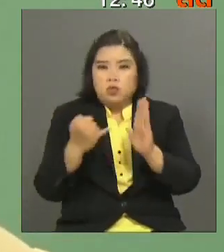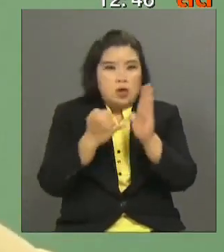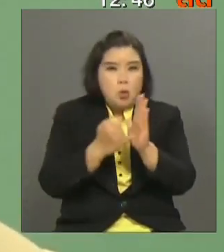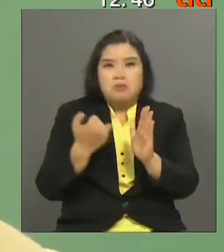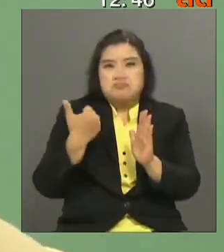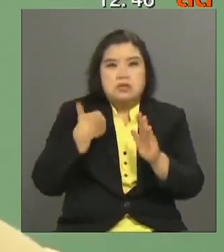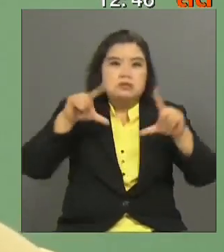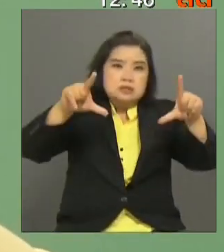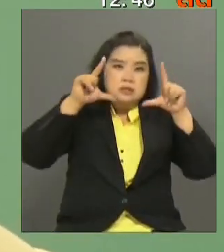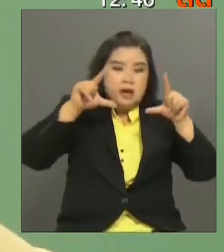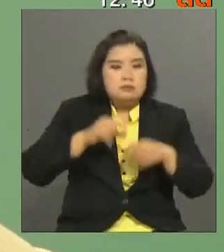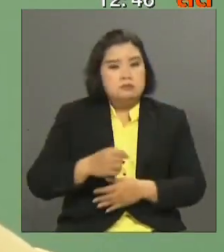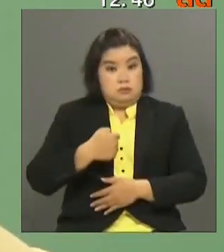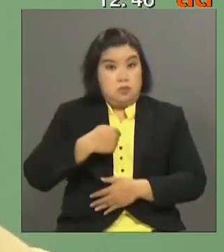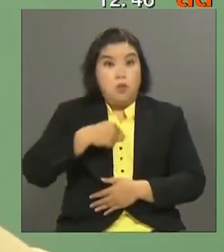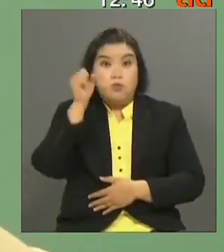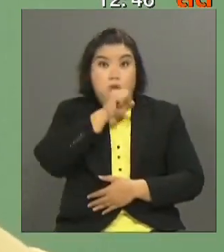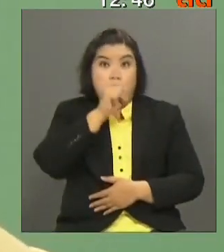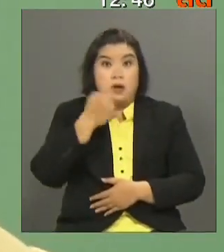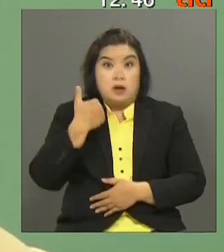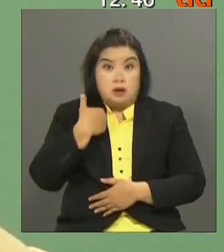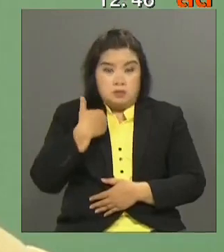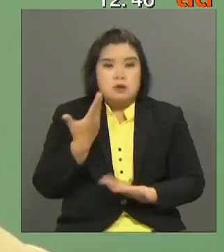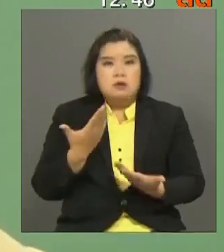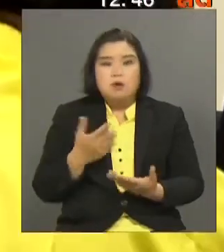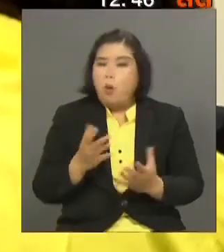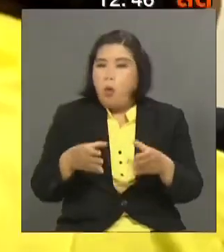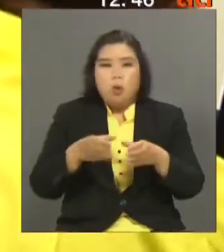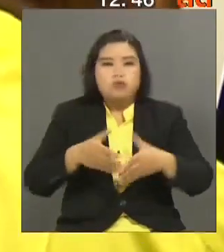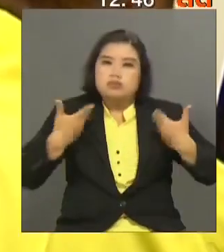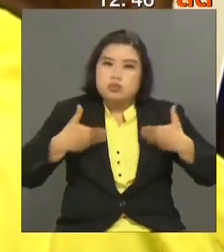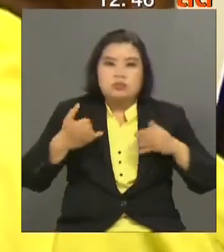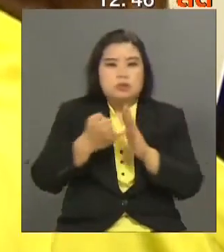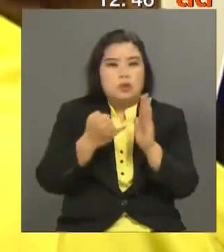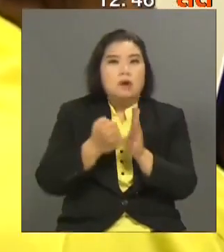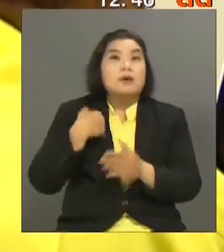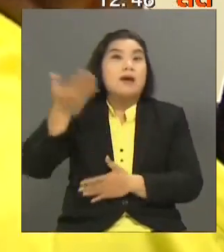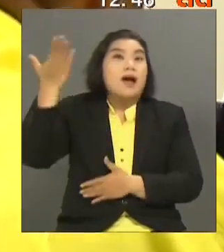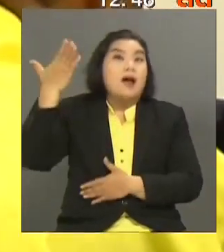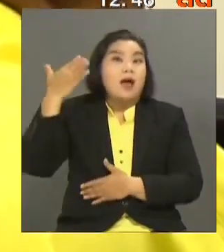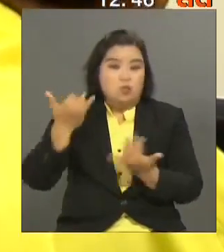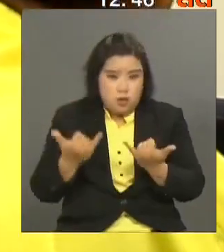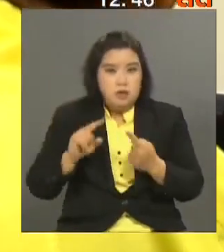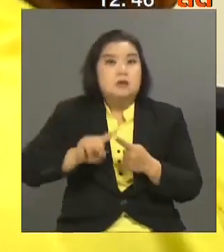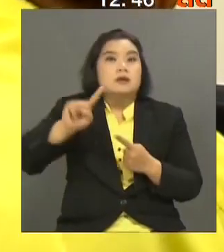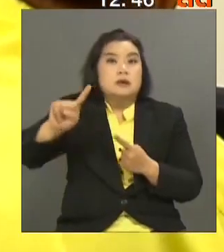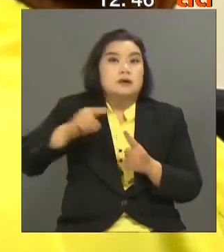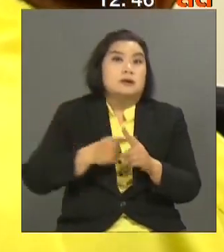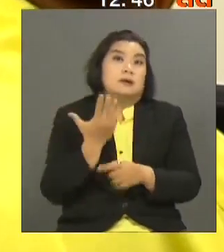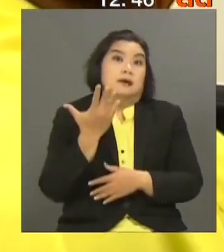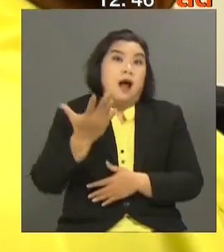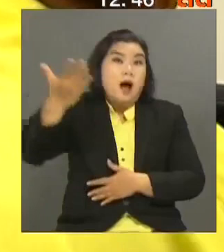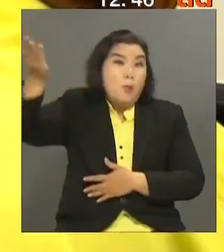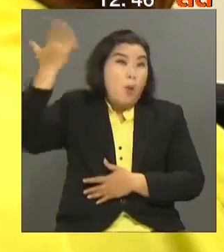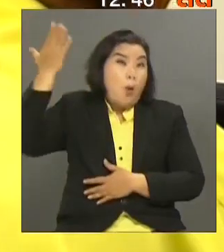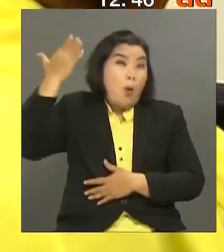ซึ่งต้นตำรับเล่าว่าเกิดก่อนเจ้าตัวรวมวงได้อีกครับซึ่งบรรยากาศวันแรงงาน1พฤษภาคมในอดีตถือเป็